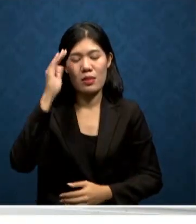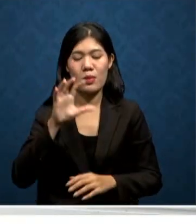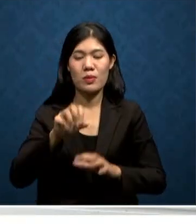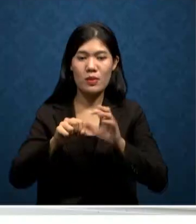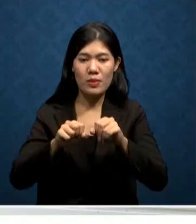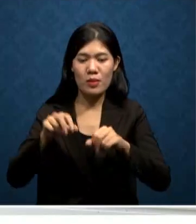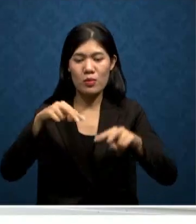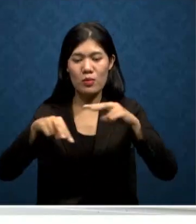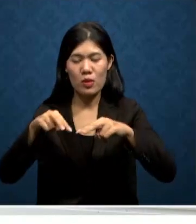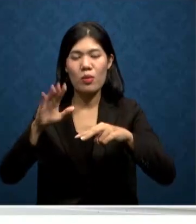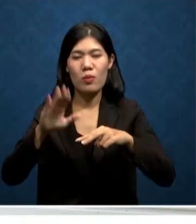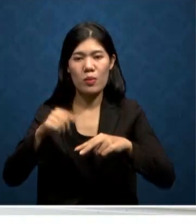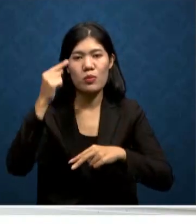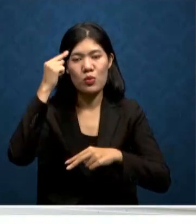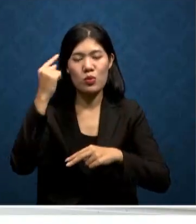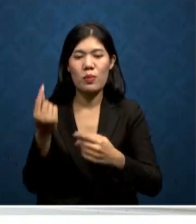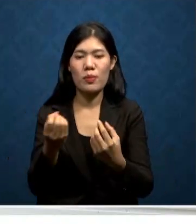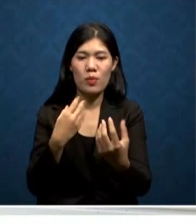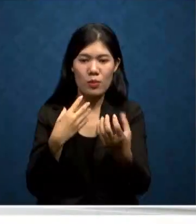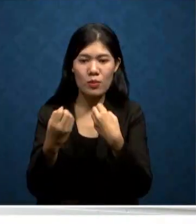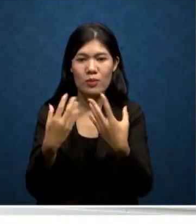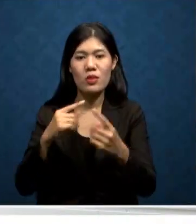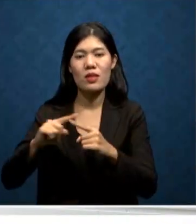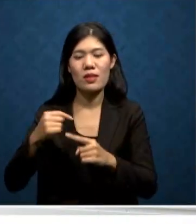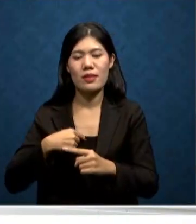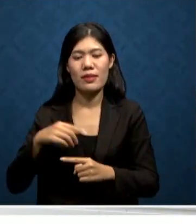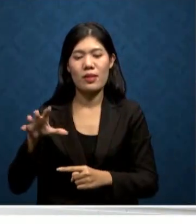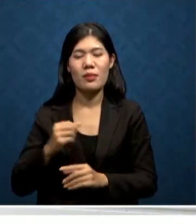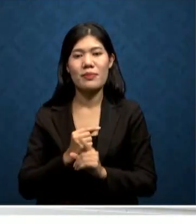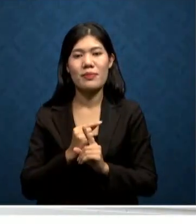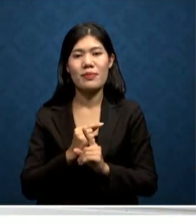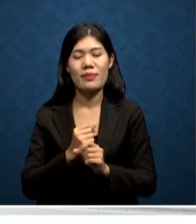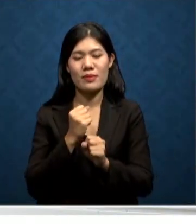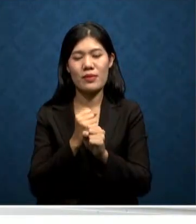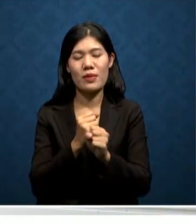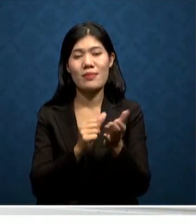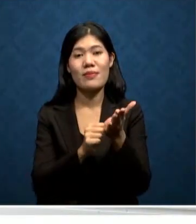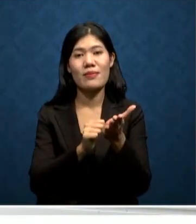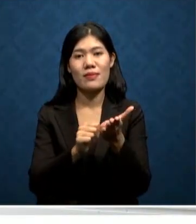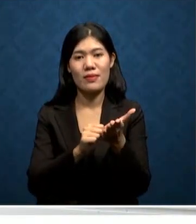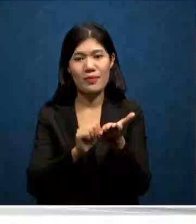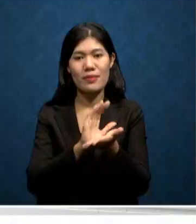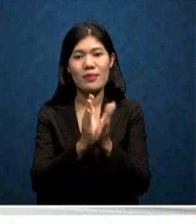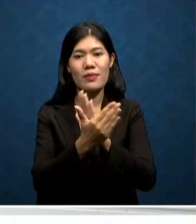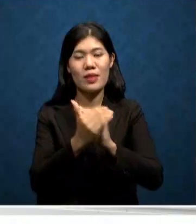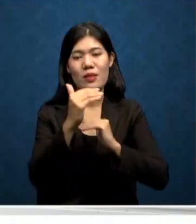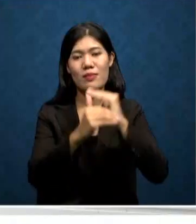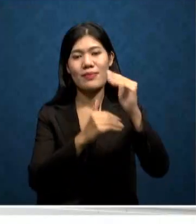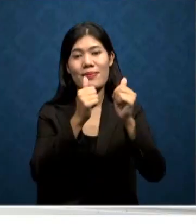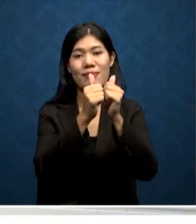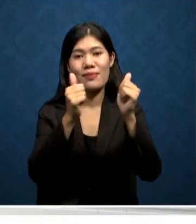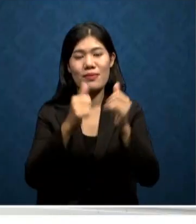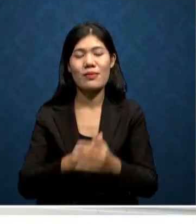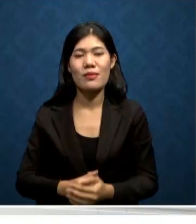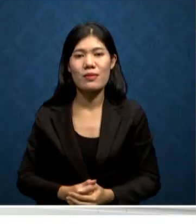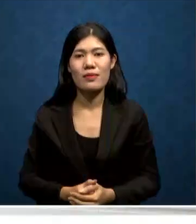ความคิดเห็นต่างๆนำไปปฏิบัตินำไปไปแก้ไขปัญหาให้กองทุนของเราดีขึ้นและที่